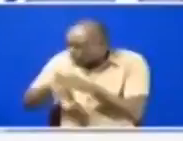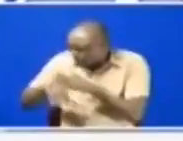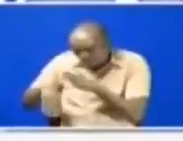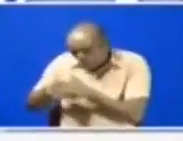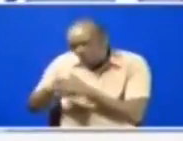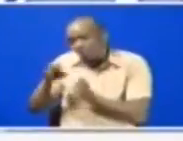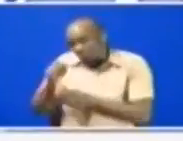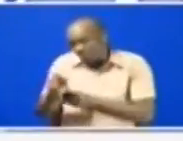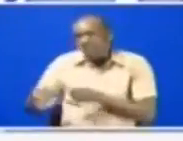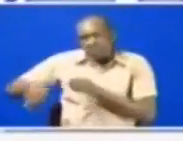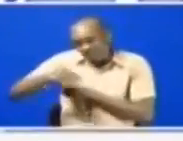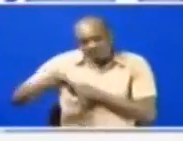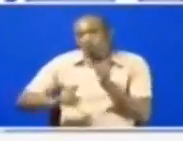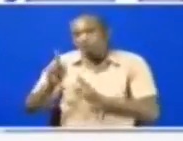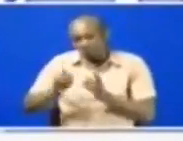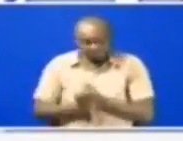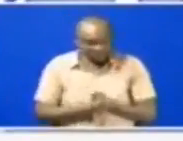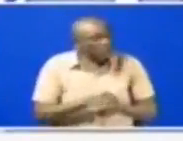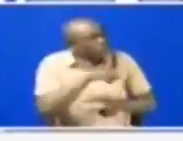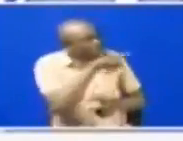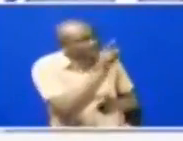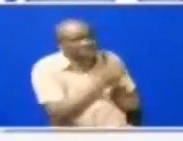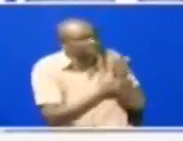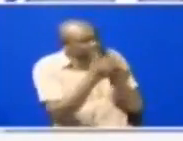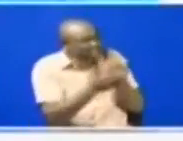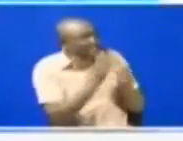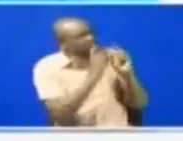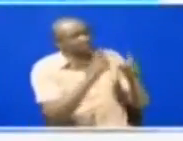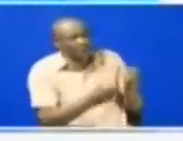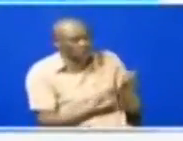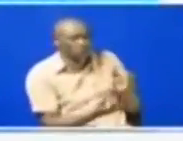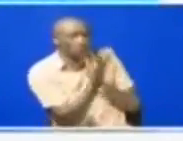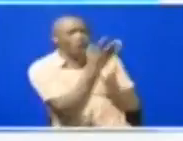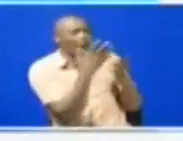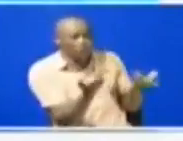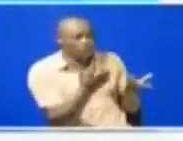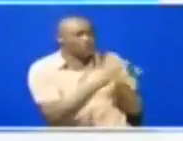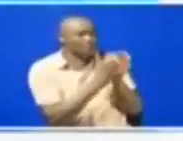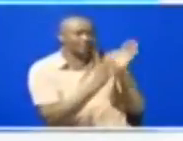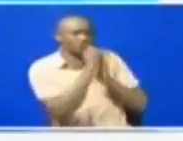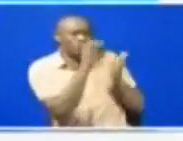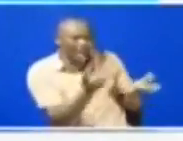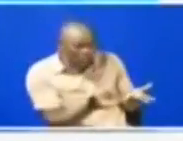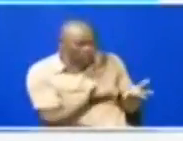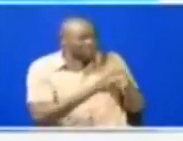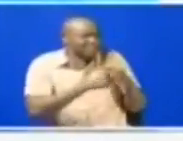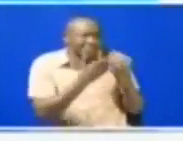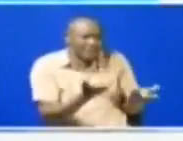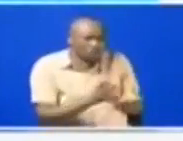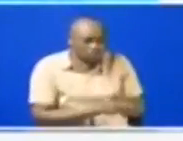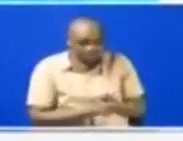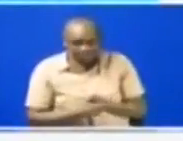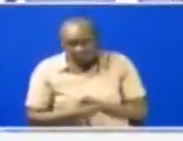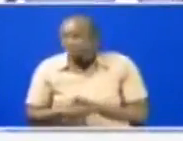nikakuwa mchezaji kandanda. Na ulikuza vipi hicho kipaji chako ulipogundua? Ulianzia wapi kufika pale ambapo